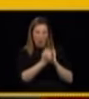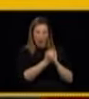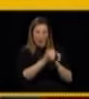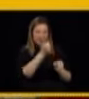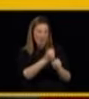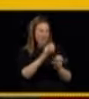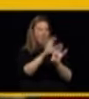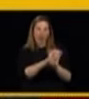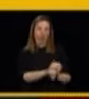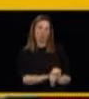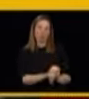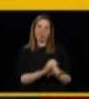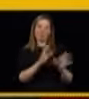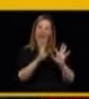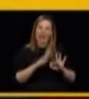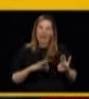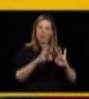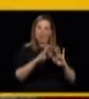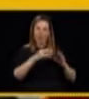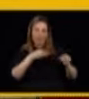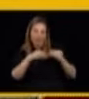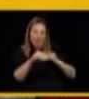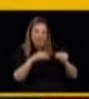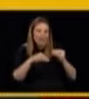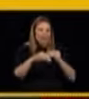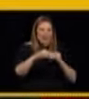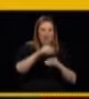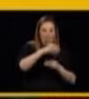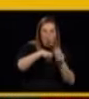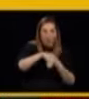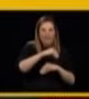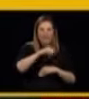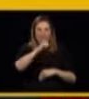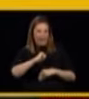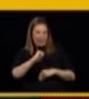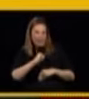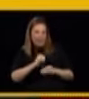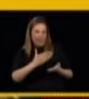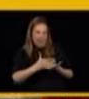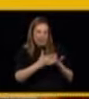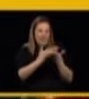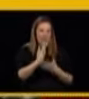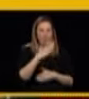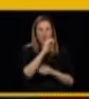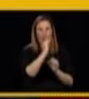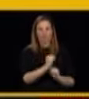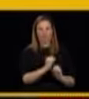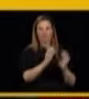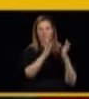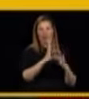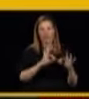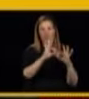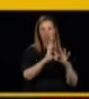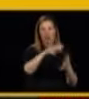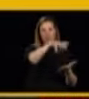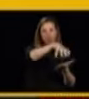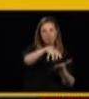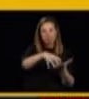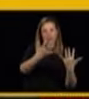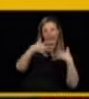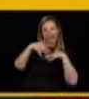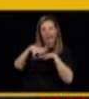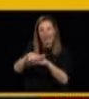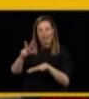Donc, ça va être beaucoup essai-erreur, mais on doit ça à nos aînés. Donc, on va les intégrer dans le réseau